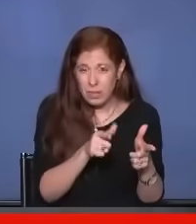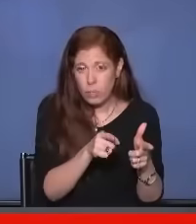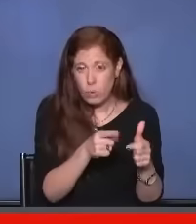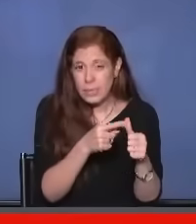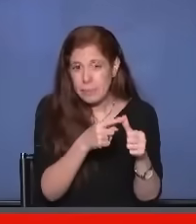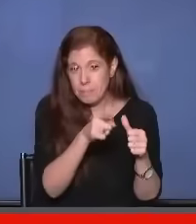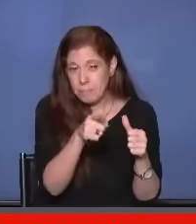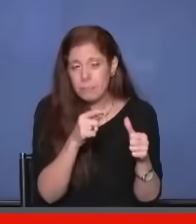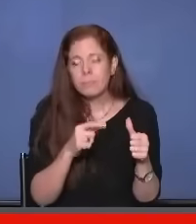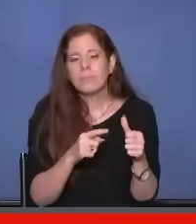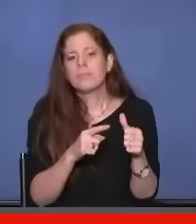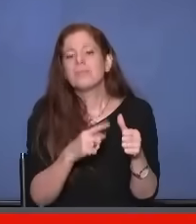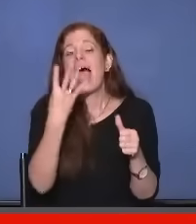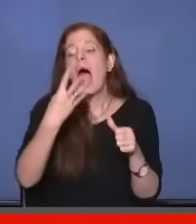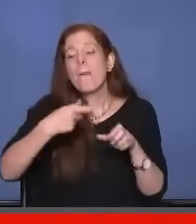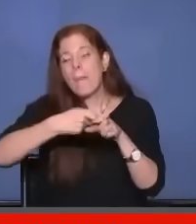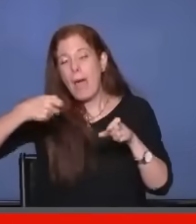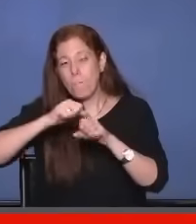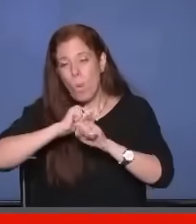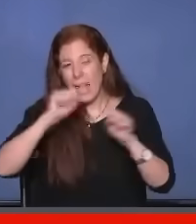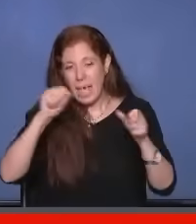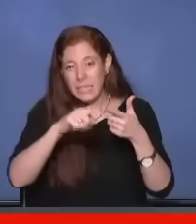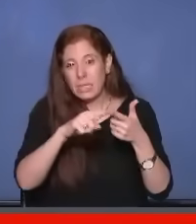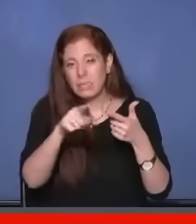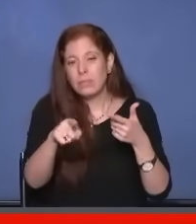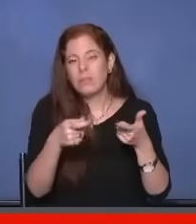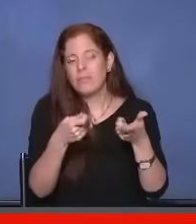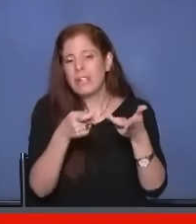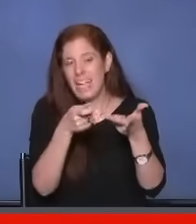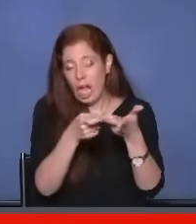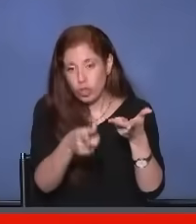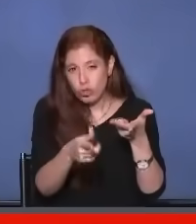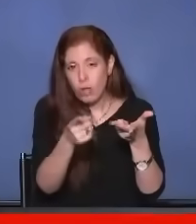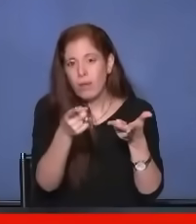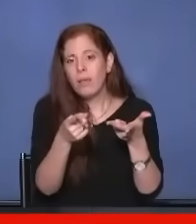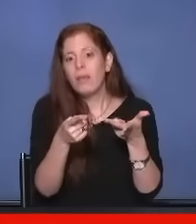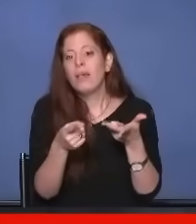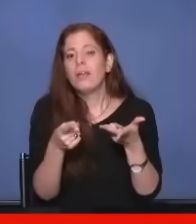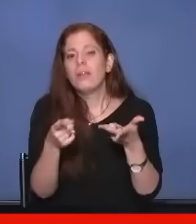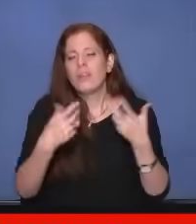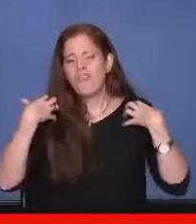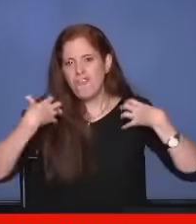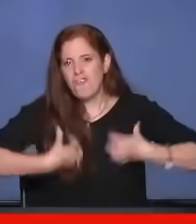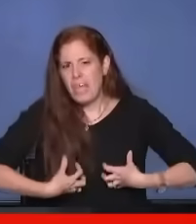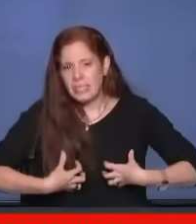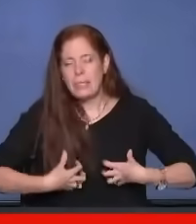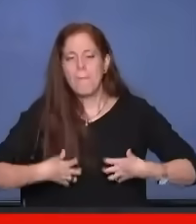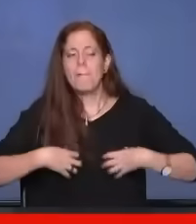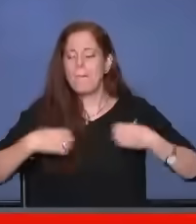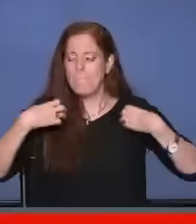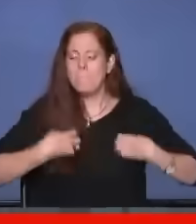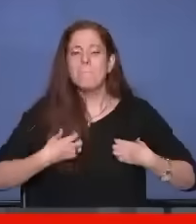וסיף ארבעה רימוני רשף קשר וסטים מחסניות מוכנות